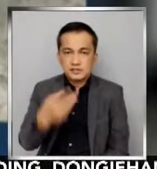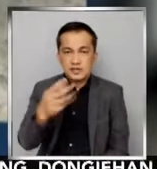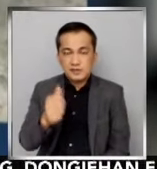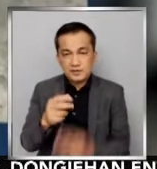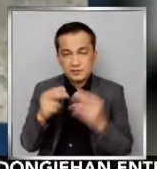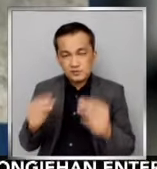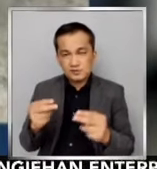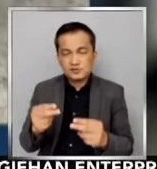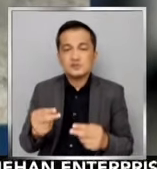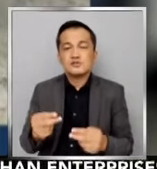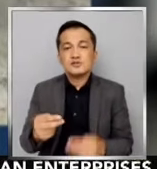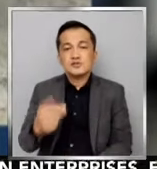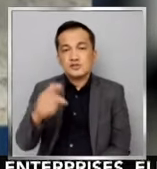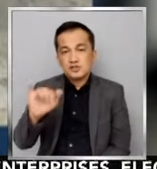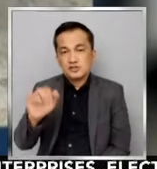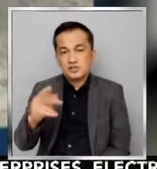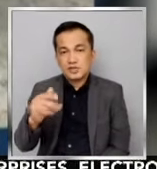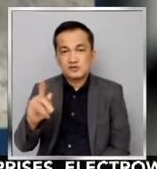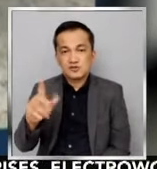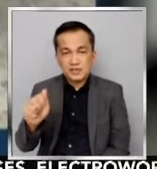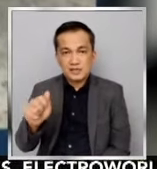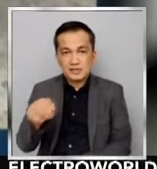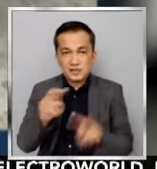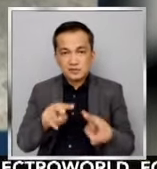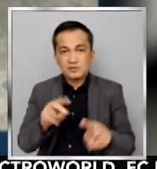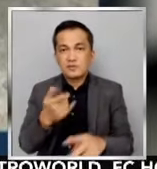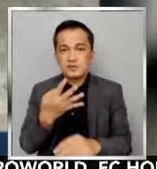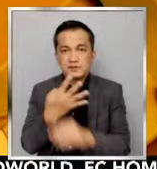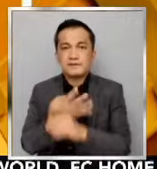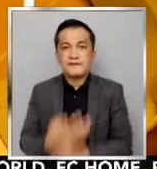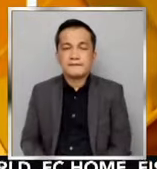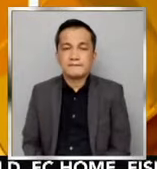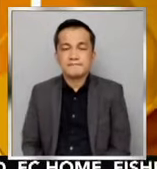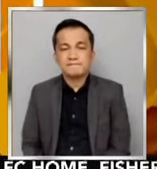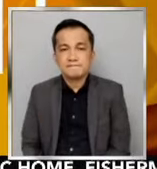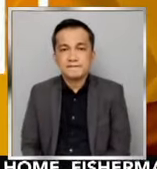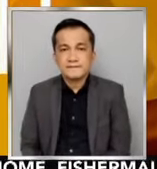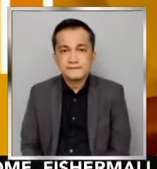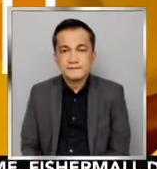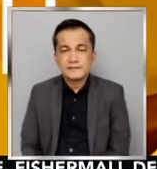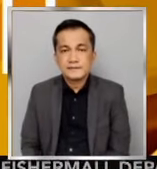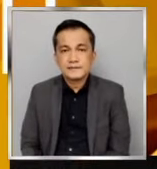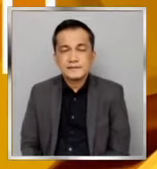John Consulta, nakatutok, 24 Oras.